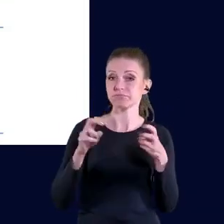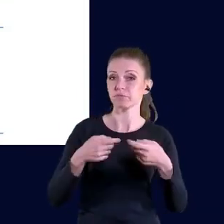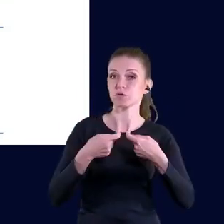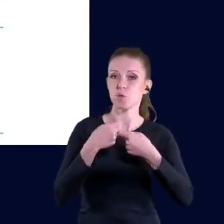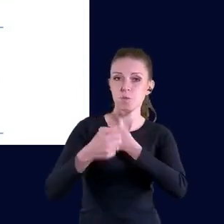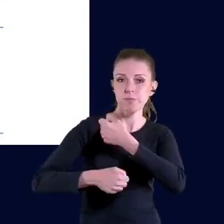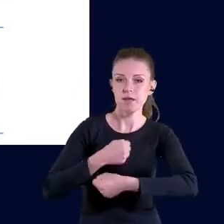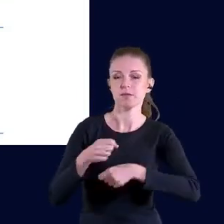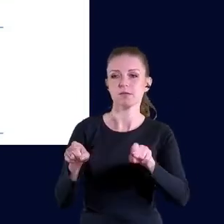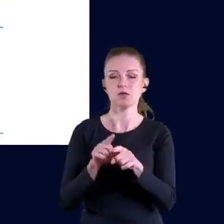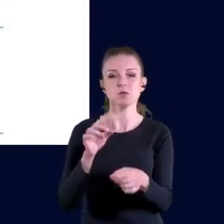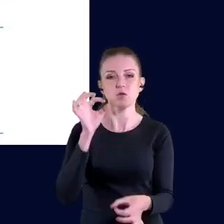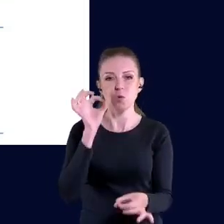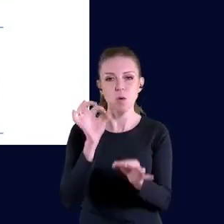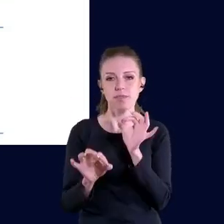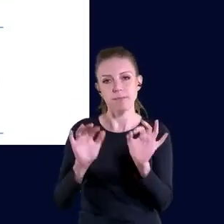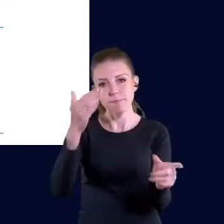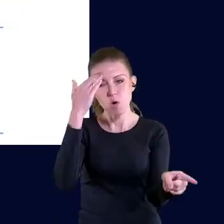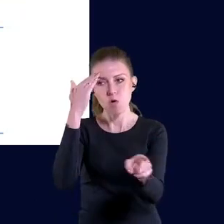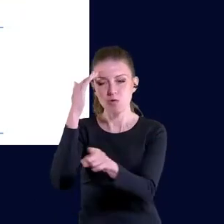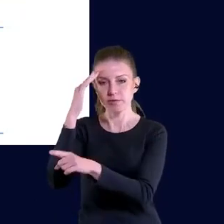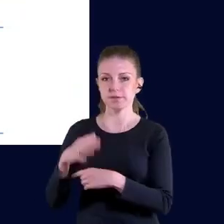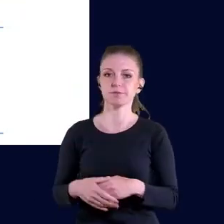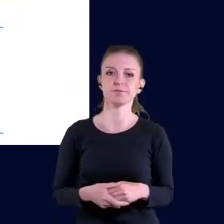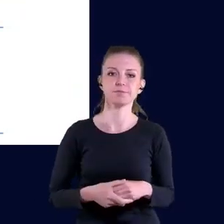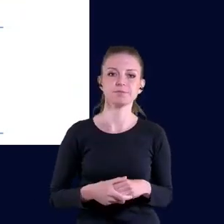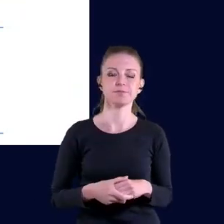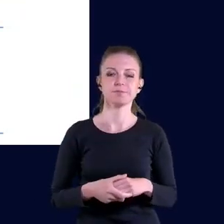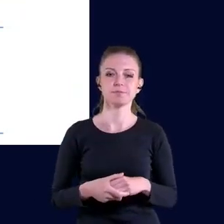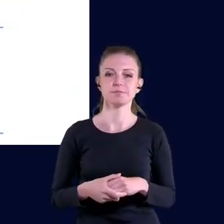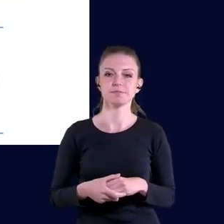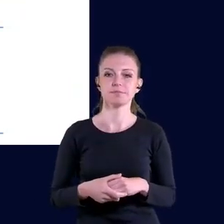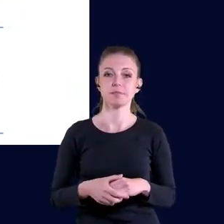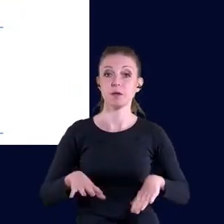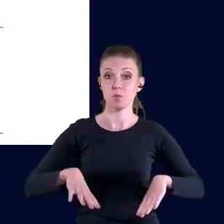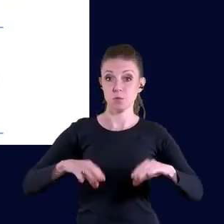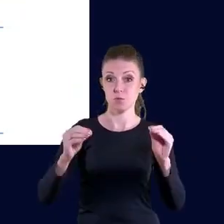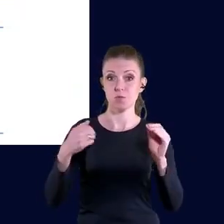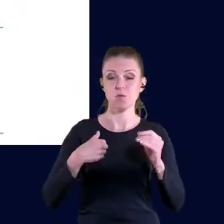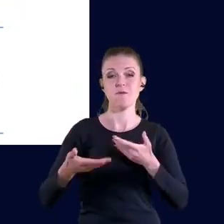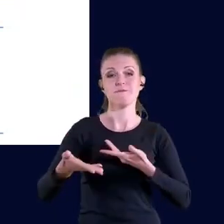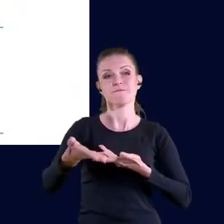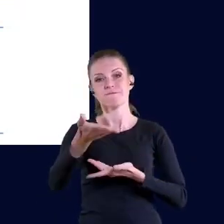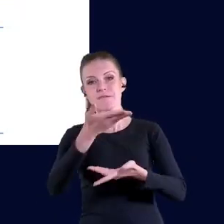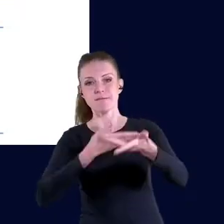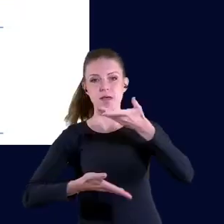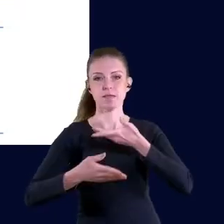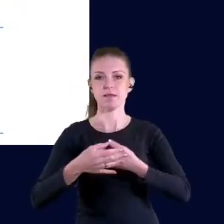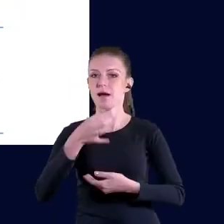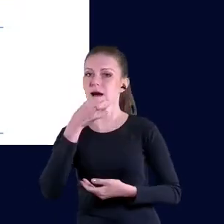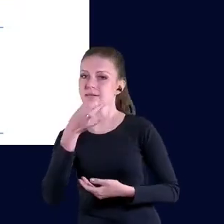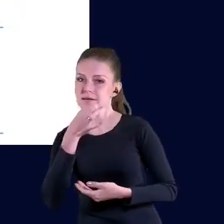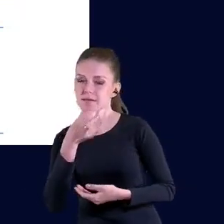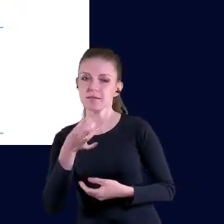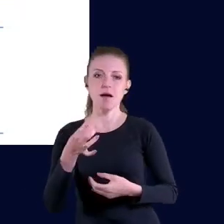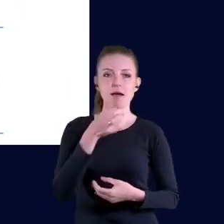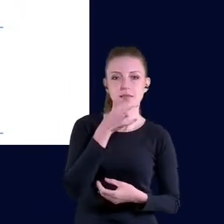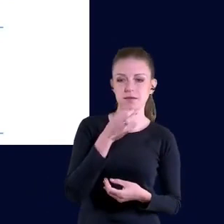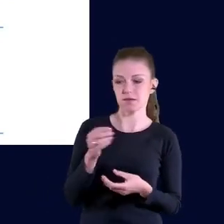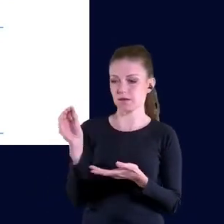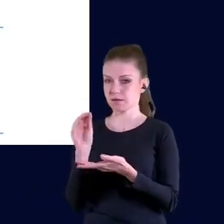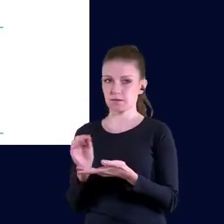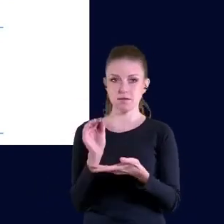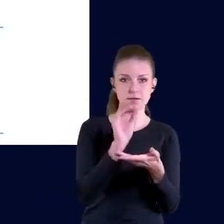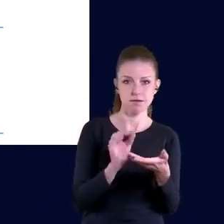ogóle poznaje się Zaczęliśmy od tego że Wymieniliśmy się tymi ankietami które dopiero co wypełni